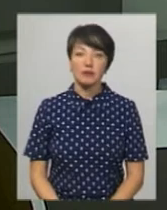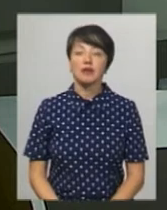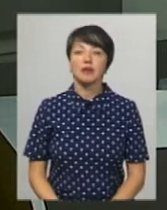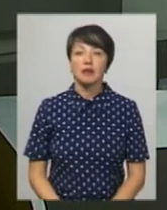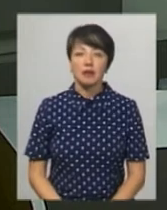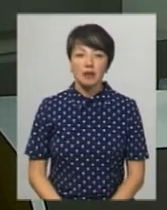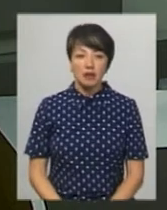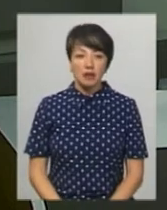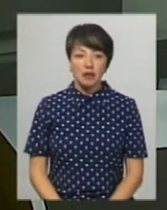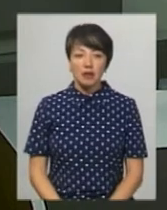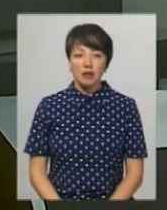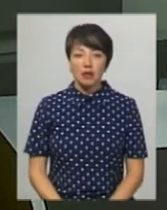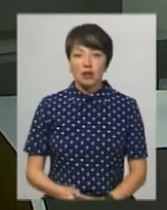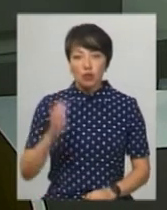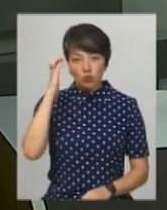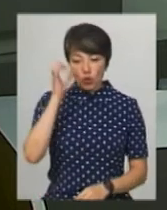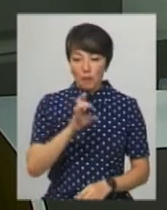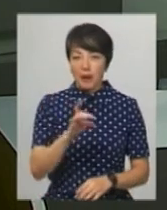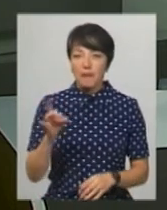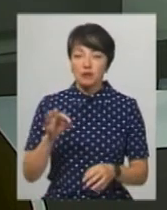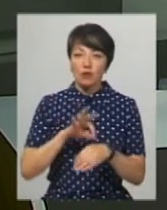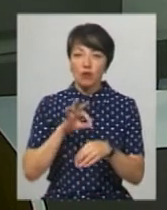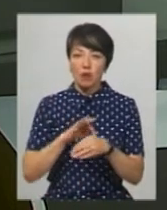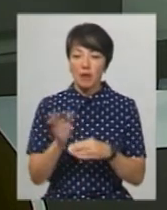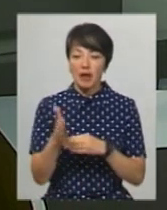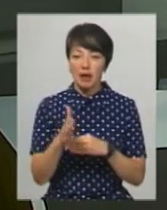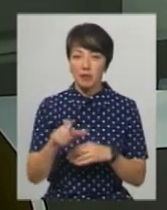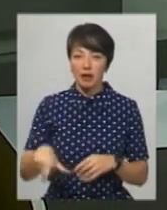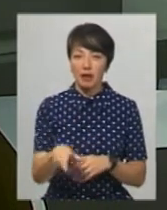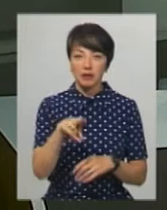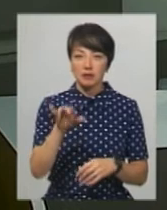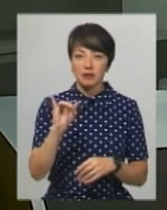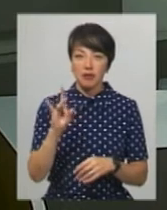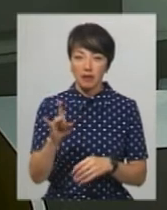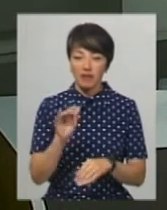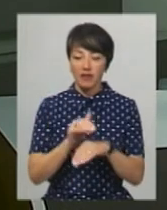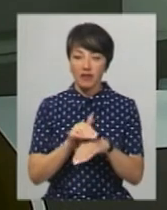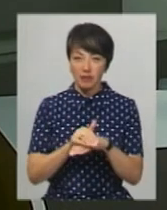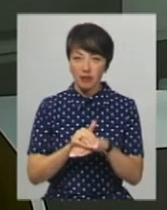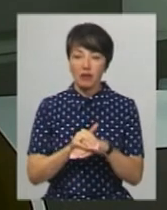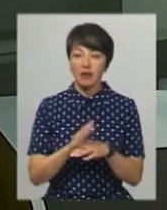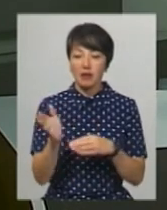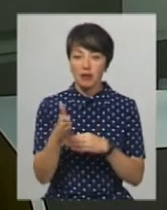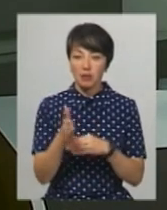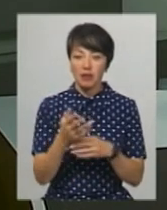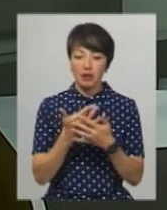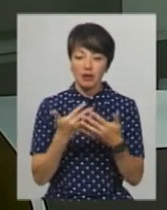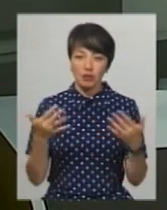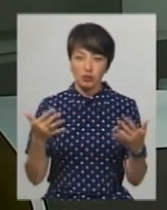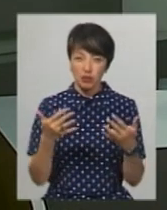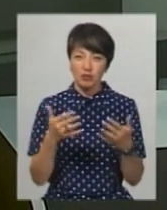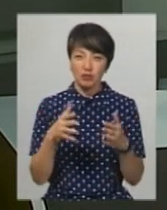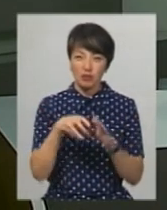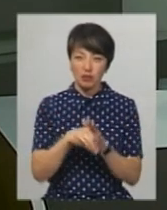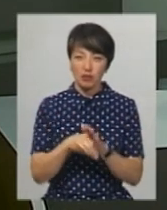Чорну плямисту хворобу у рибі з Дністра виявили в лабораторії з діагностики хвороб прісноводної риби та інших гідробіонтів у